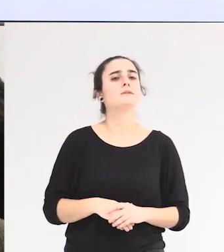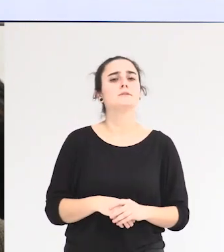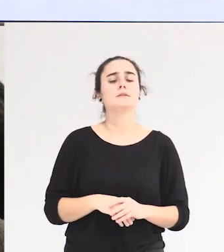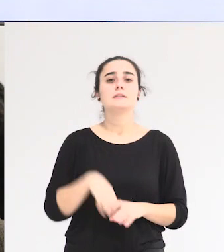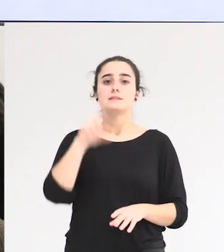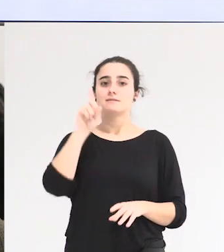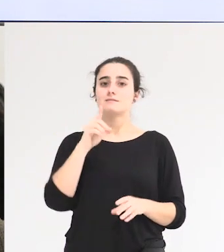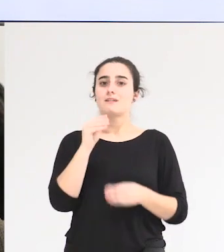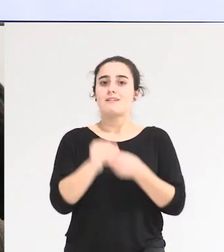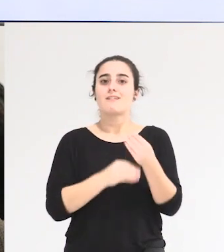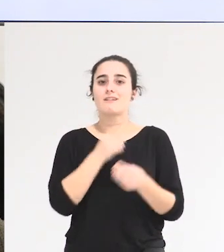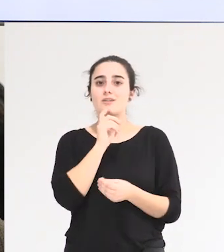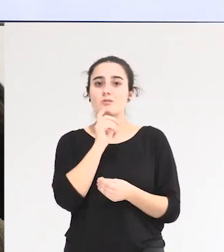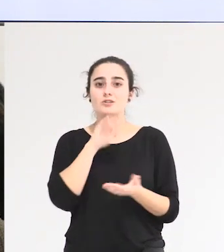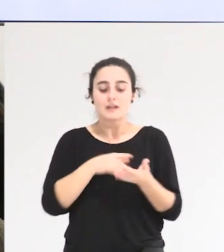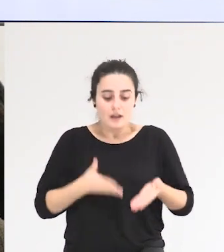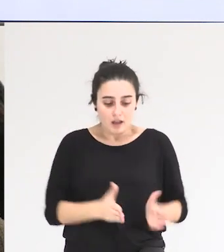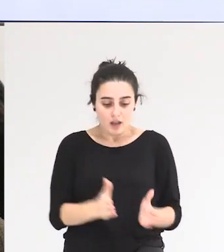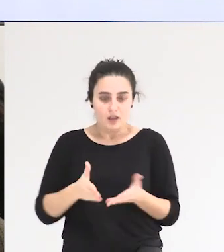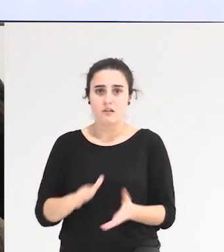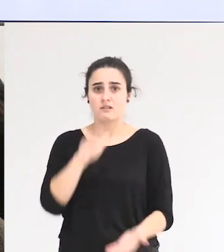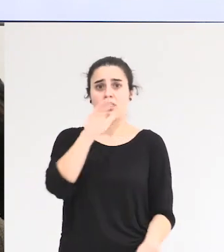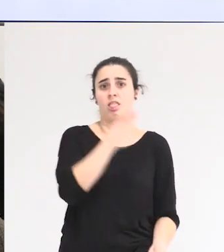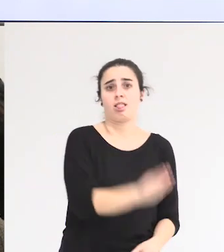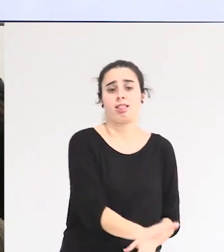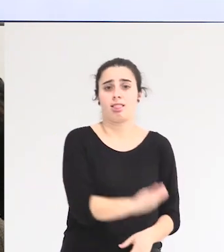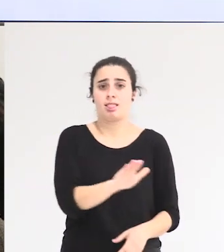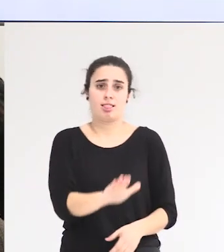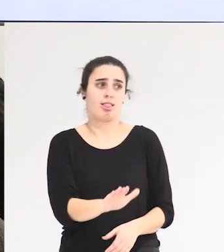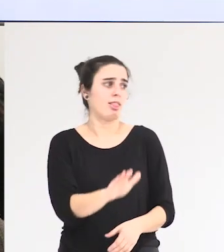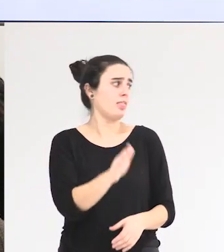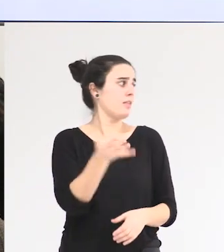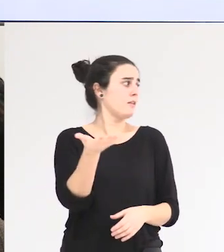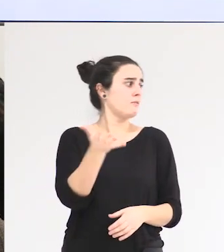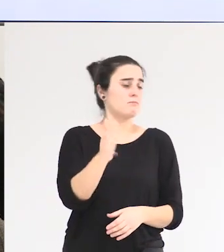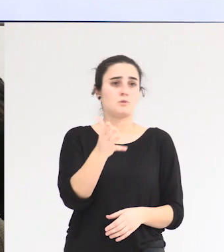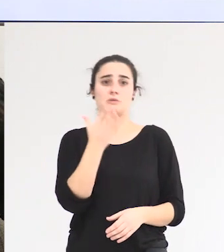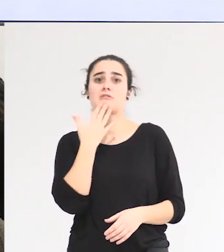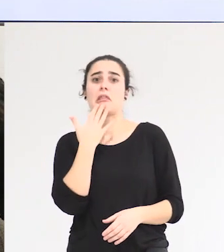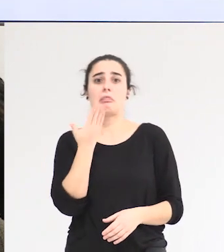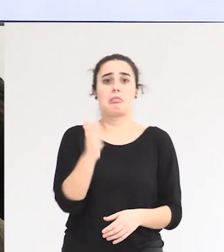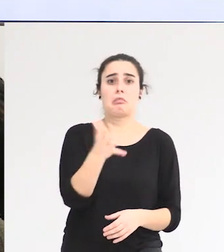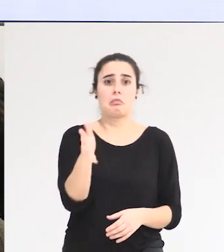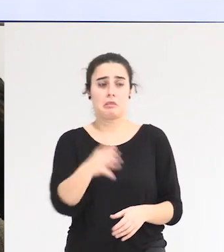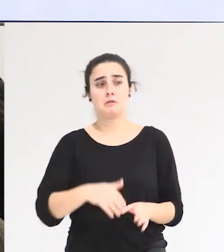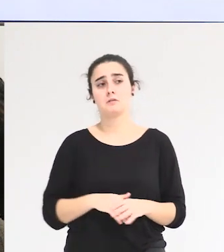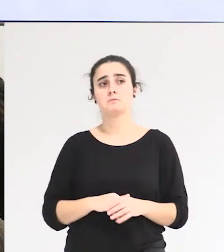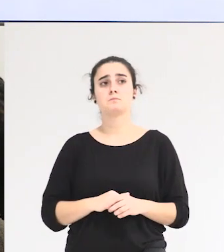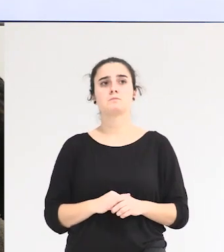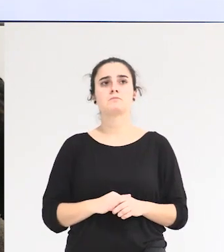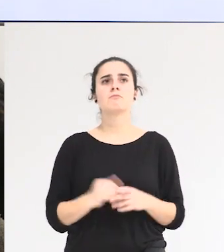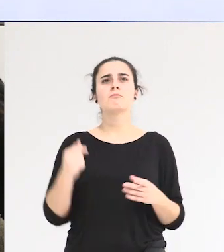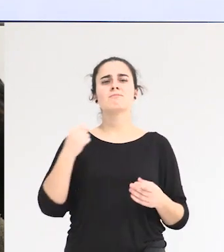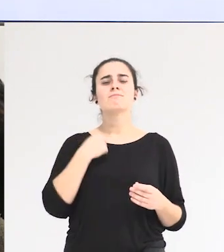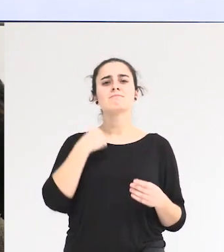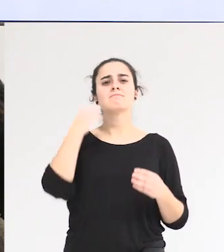Gainera egin zuen bere seme alabak oso txikiak zirenean. Adin hori izango zuten askoz gehiago ez, ez? Eta nik